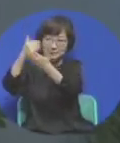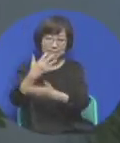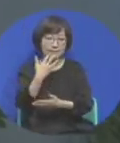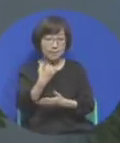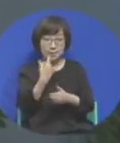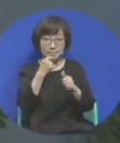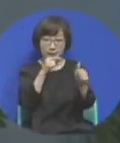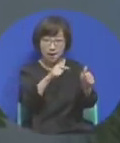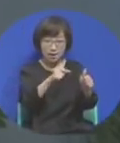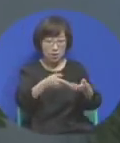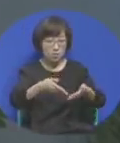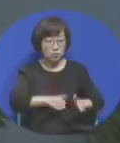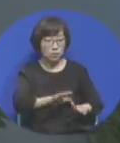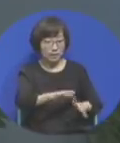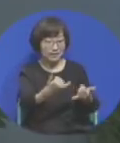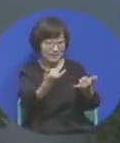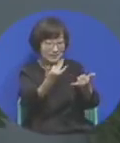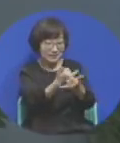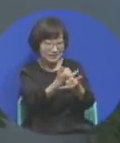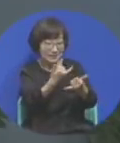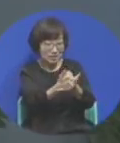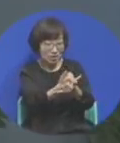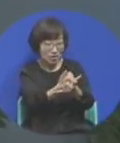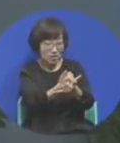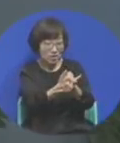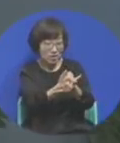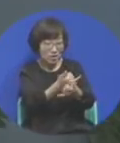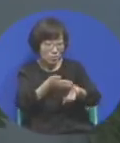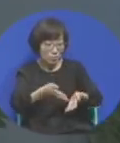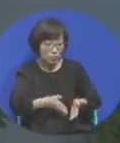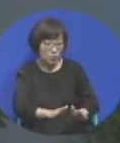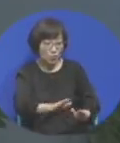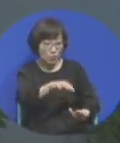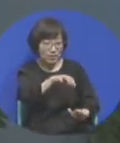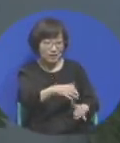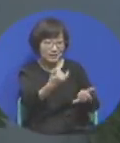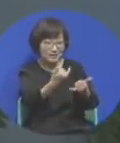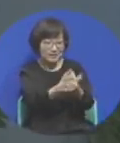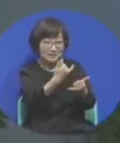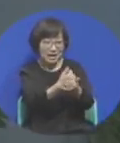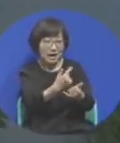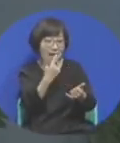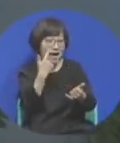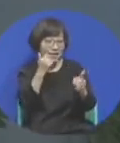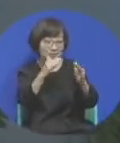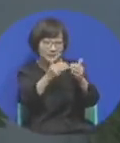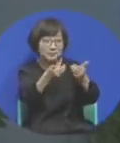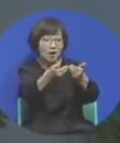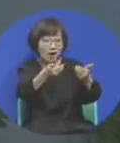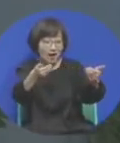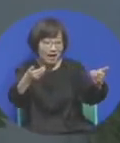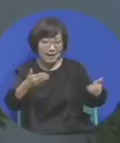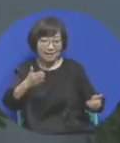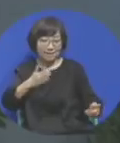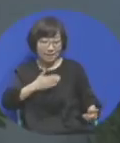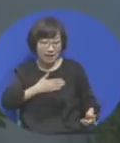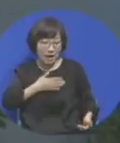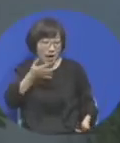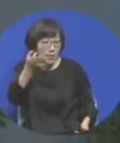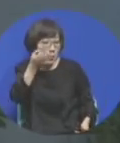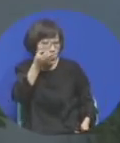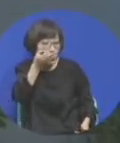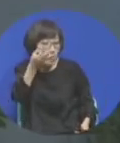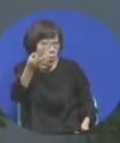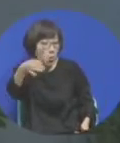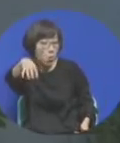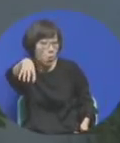너는 너의 고향과 친척과 다 떠나왔어요. 고향과 친척과 아버지 집을 떠나 내가 네게 보여줄 땅으로